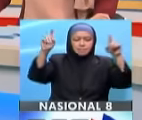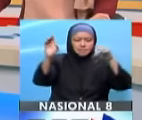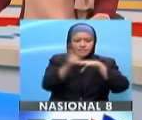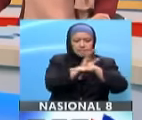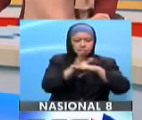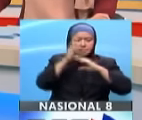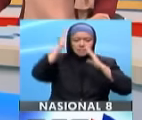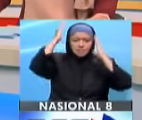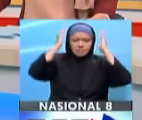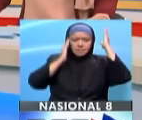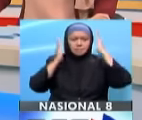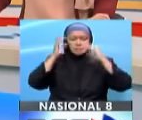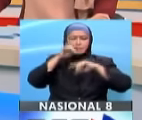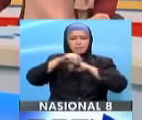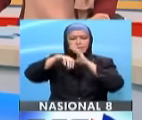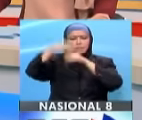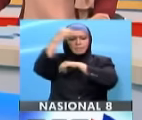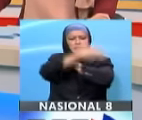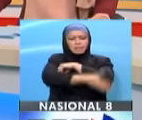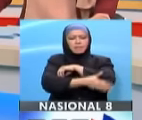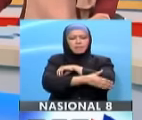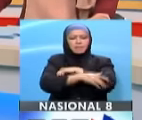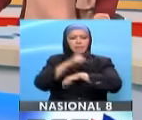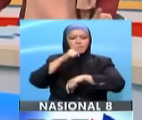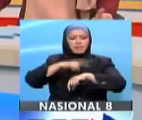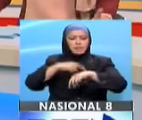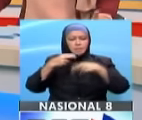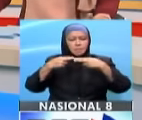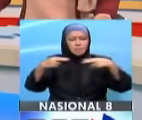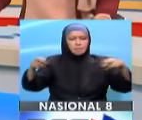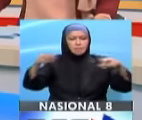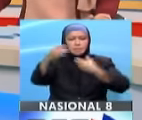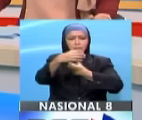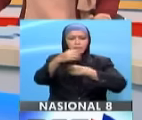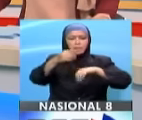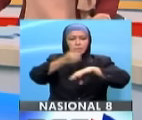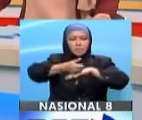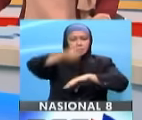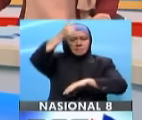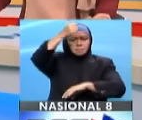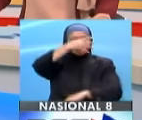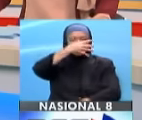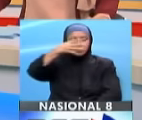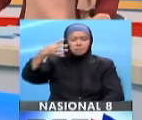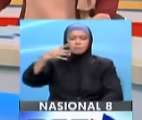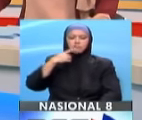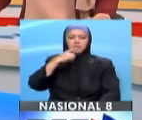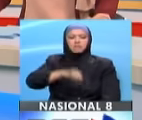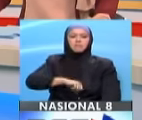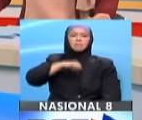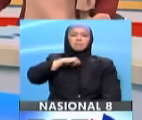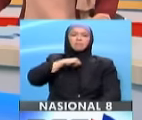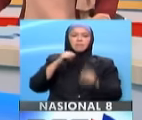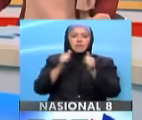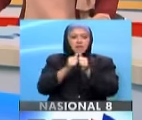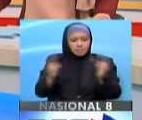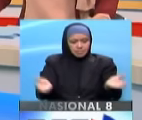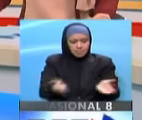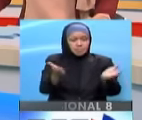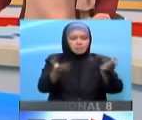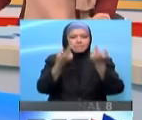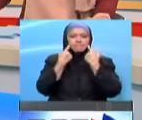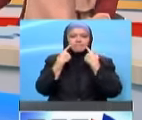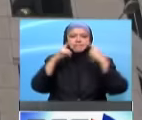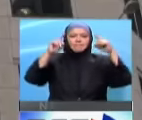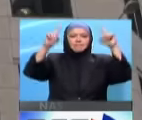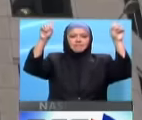Ibu Pejabat empat tingkat itu, Perdana Menteri Datuk Seri Najib Tan Razak berbangga dan mengalu-alukan kejayaan PNB.